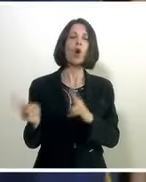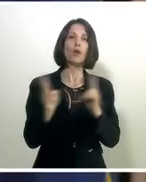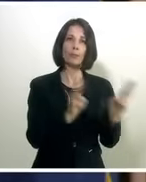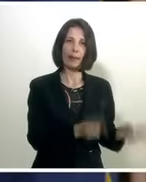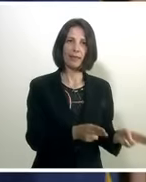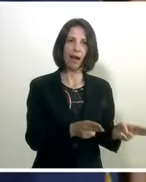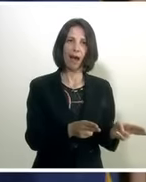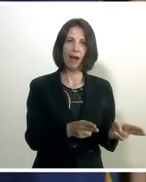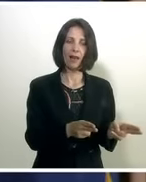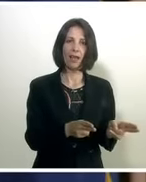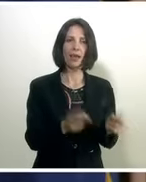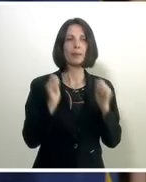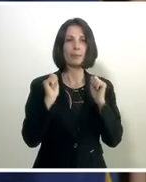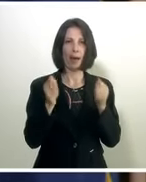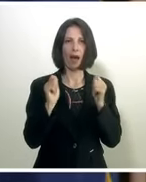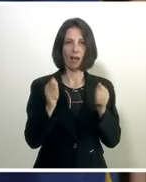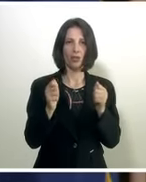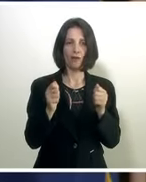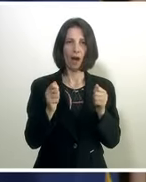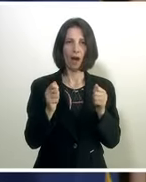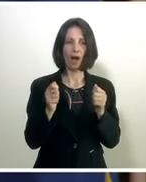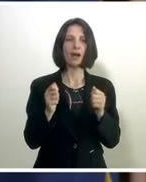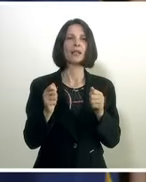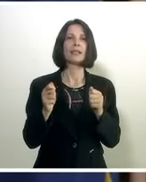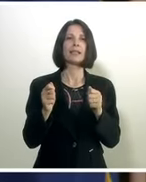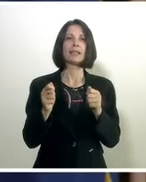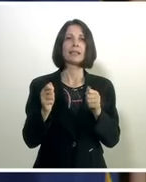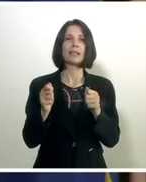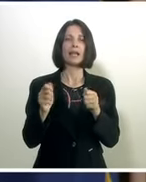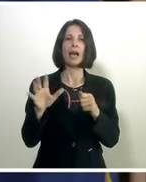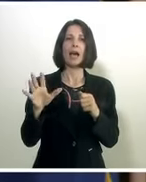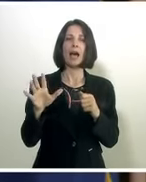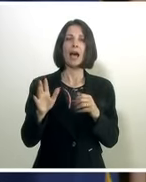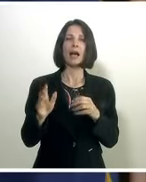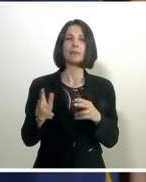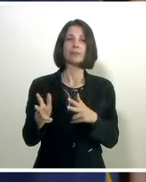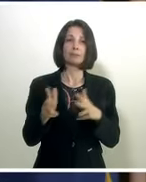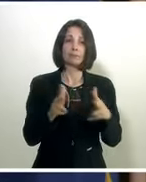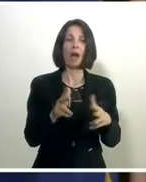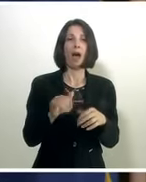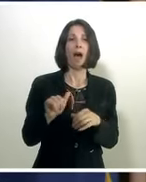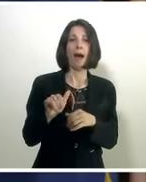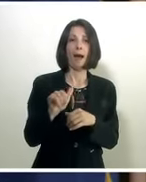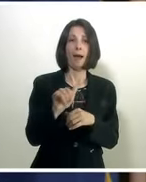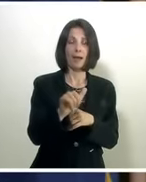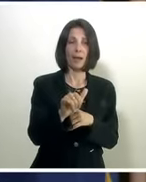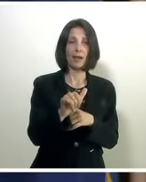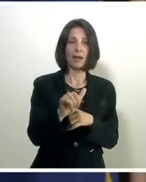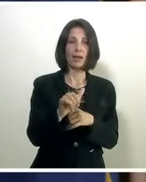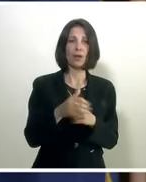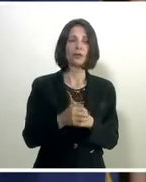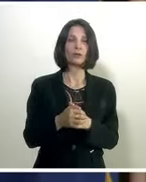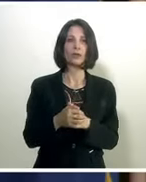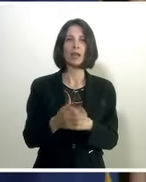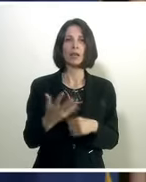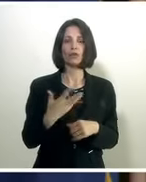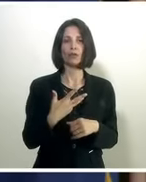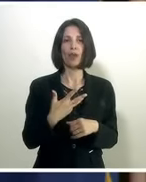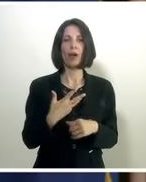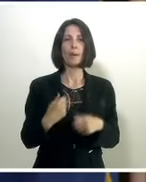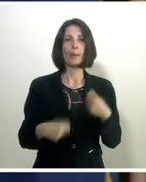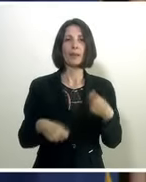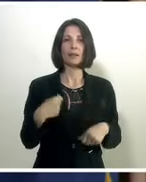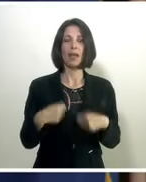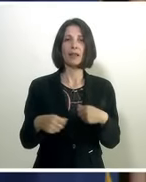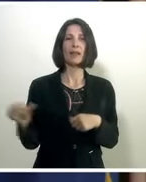andammo a m a prendere l'aereo del Presidente della Repubblica Sandro Pertini che ci aveva detto